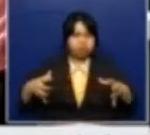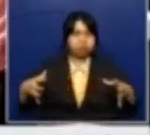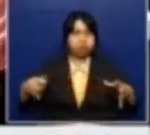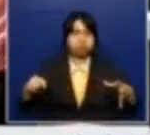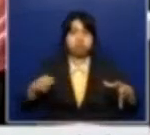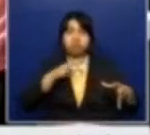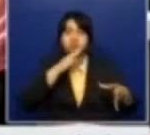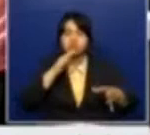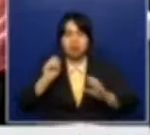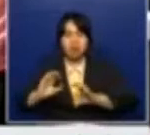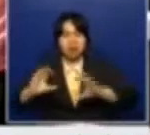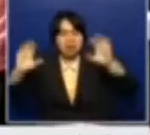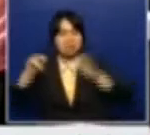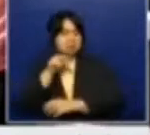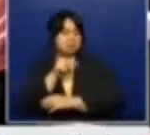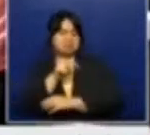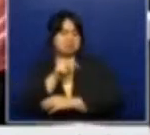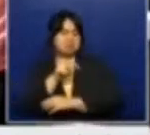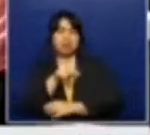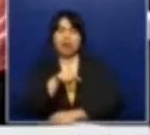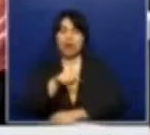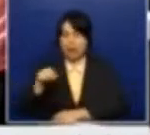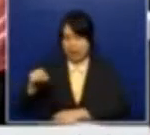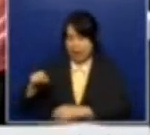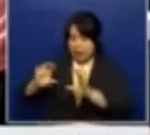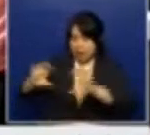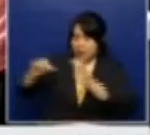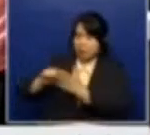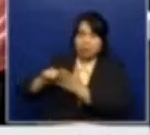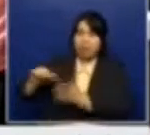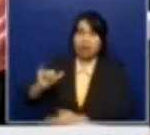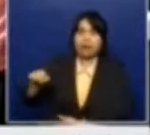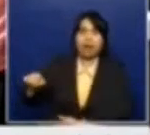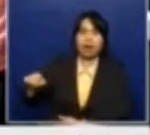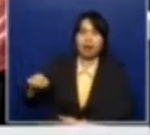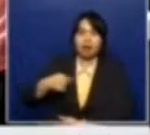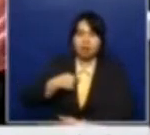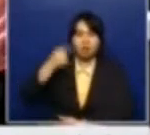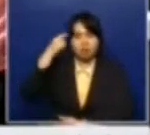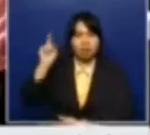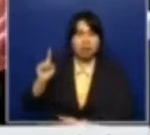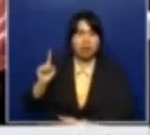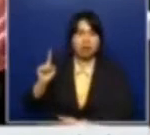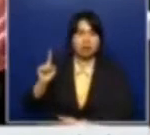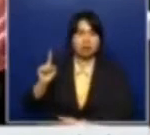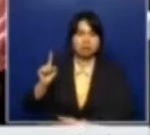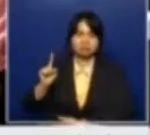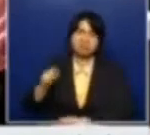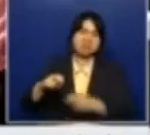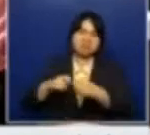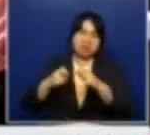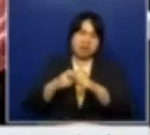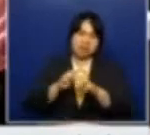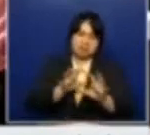ต่ํารัฐบาลไม่รีบดําเนินการแก้ไขต่างๆแล้วผมเชื่อว่าไม่มีใครจะมาขวางอยู่รัฐบ